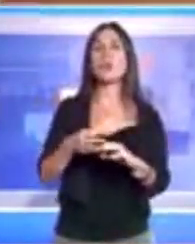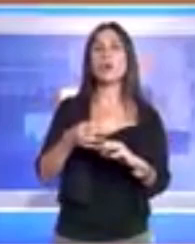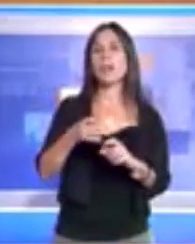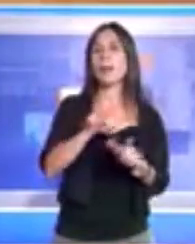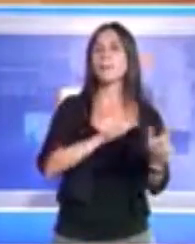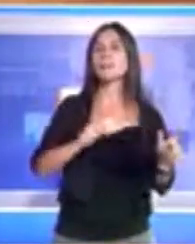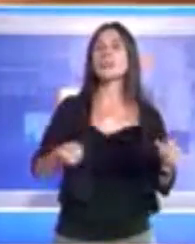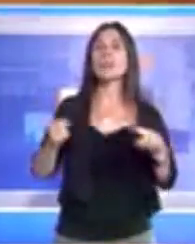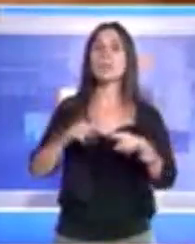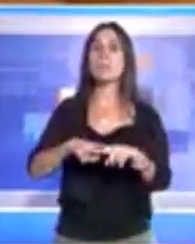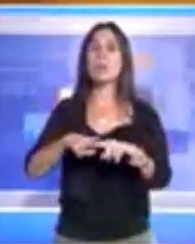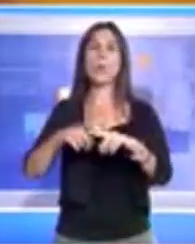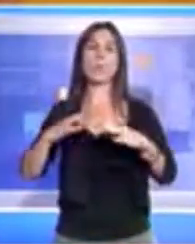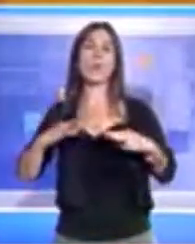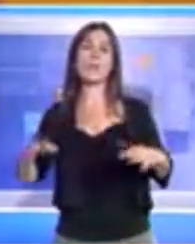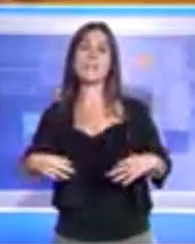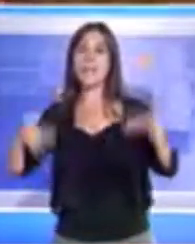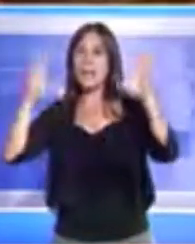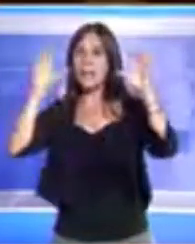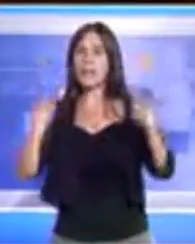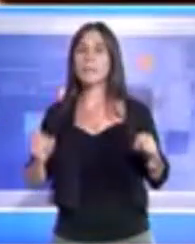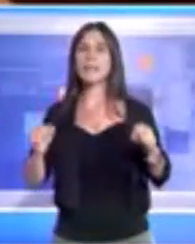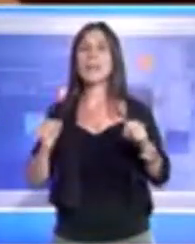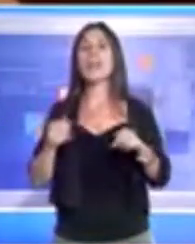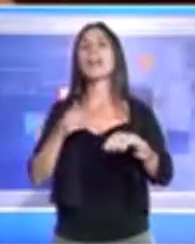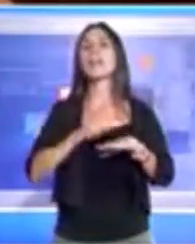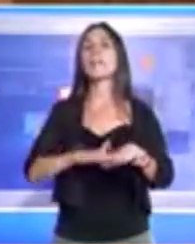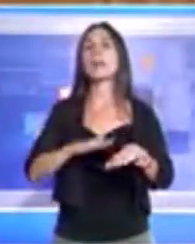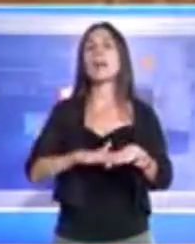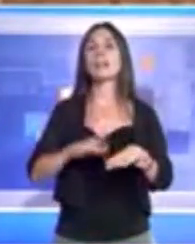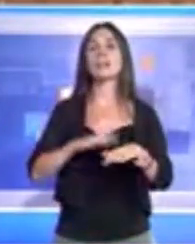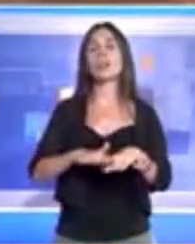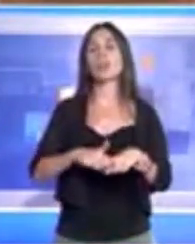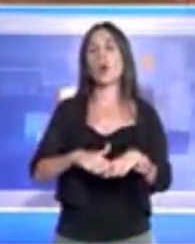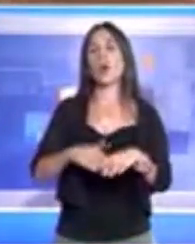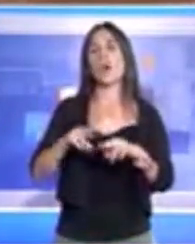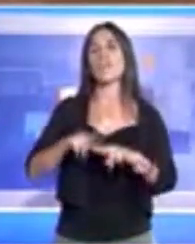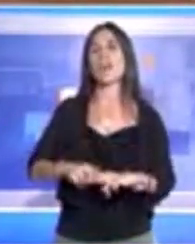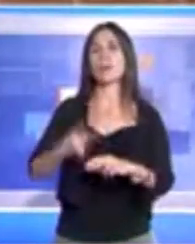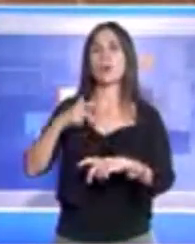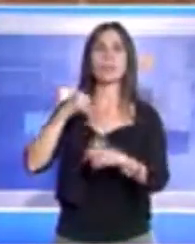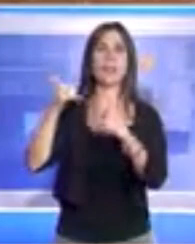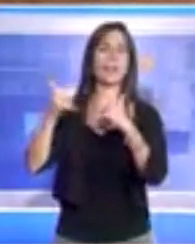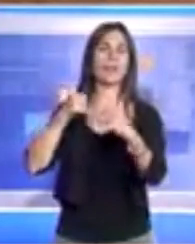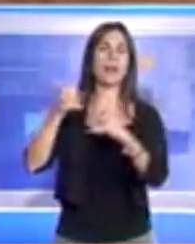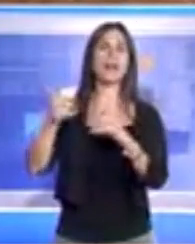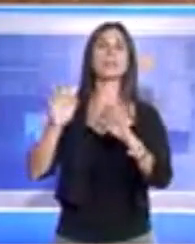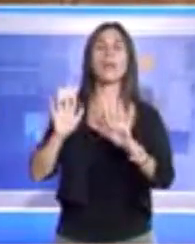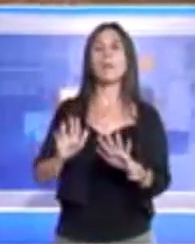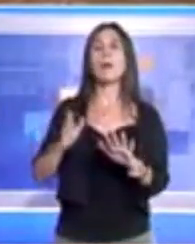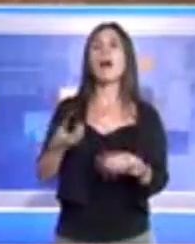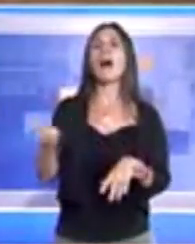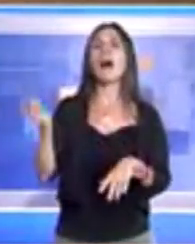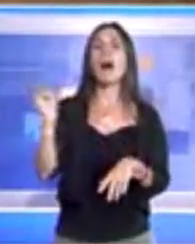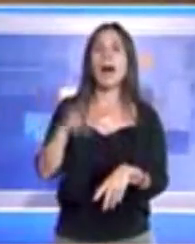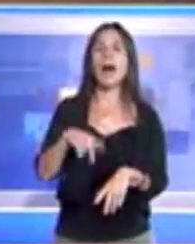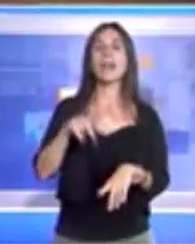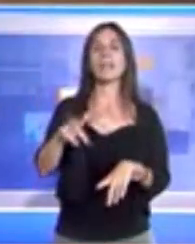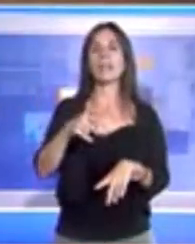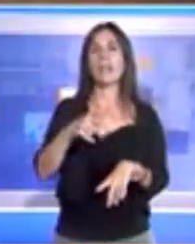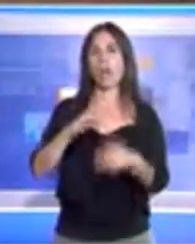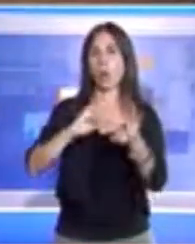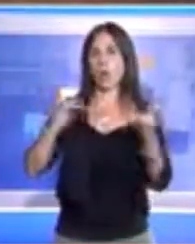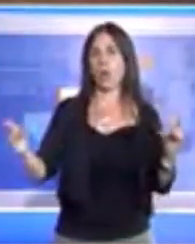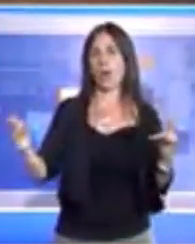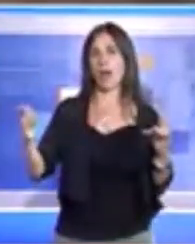e le forze dell'ordine il metodo classico di abbordaggio restano le telefonate ma sempre più esche sono predisposte anche online i